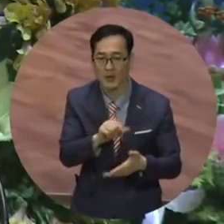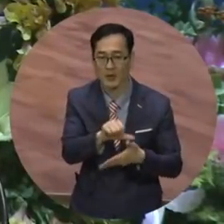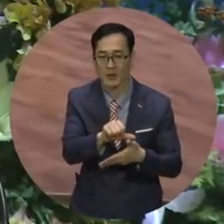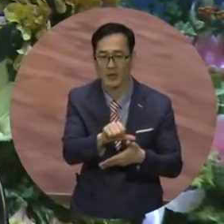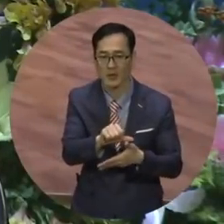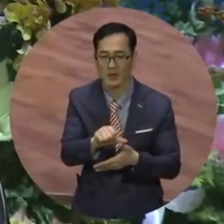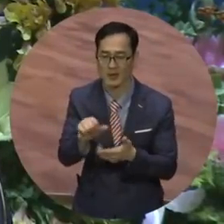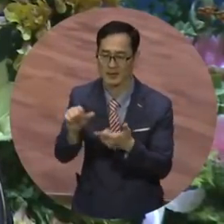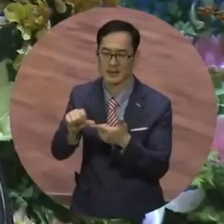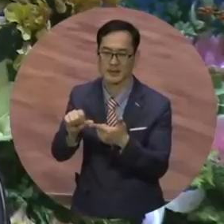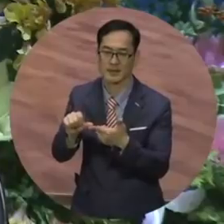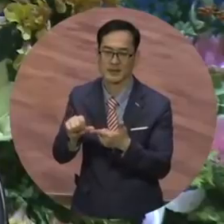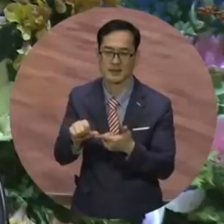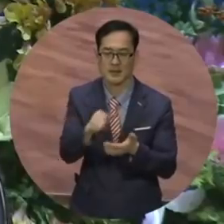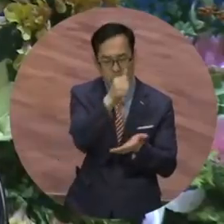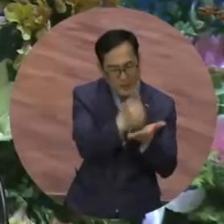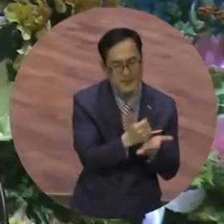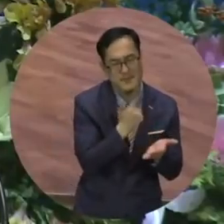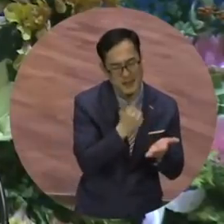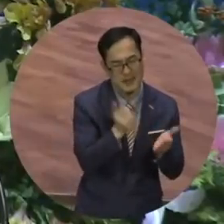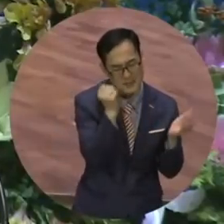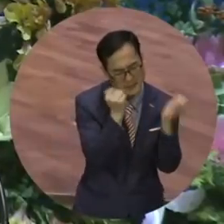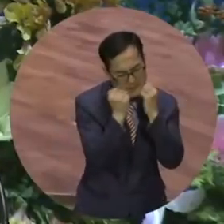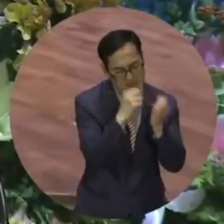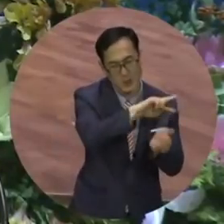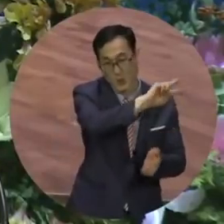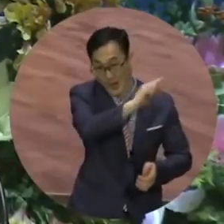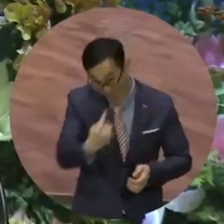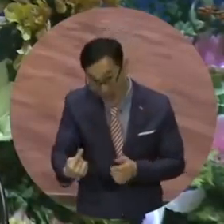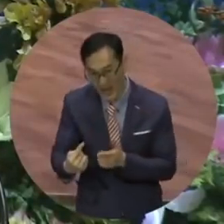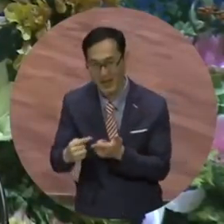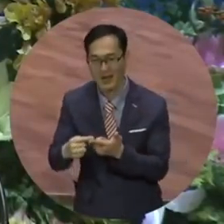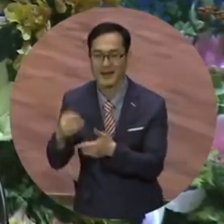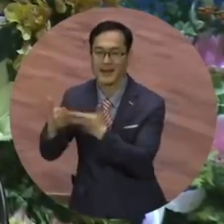사람의 말로 받지 않은 하나님의 음성을 들어야지.